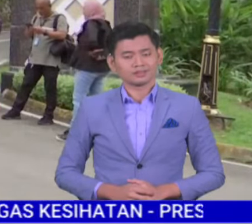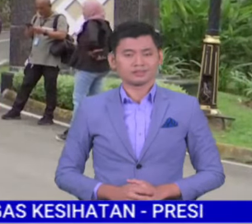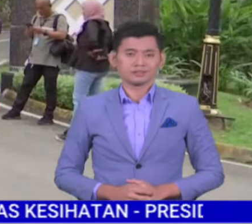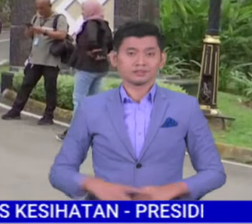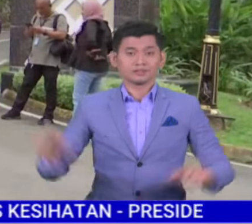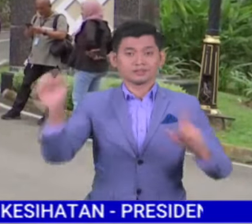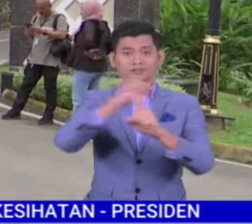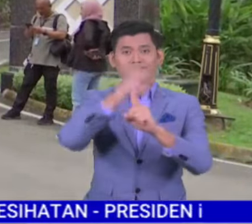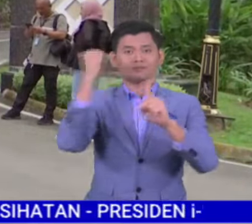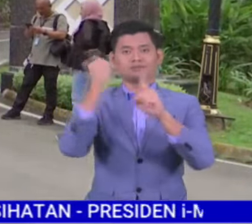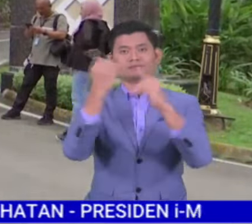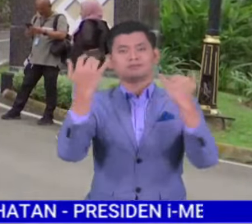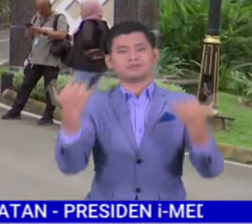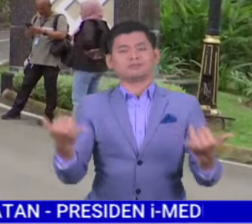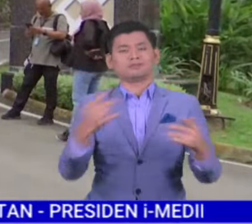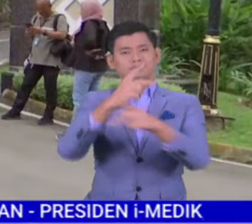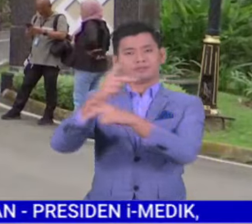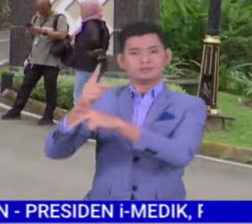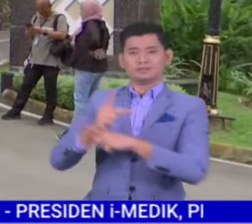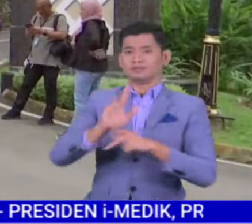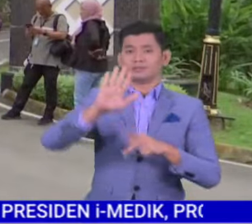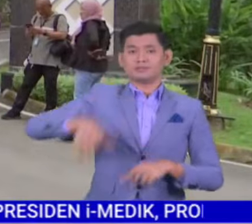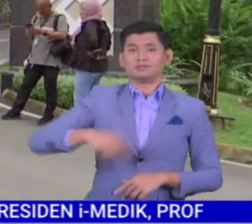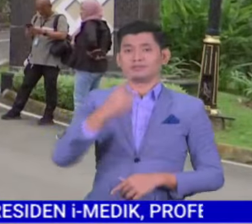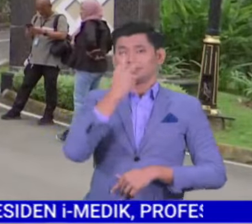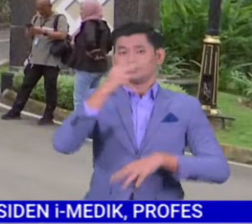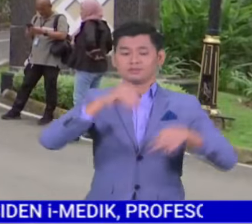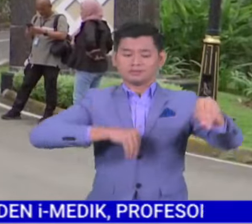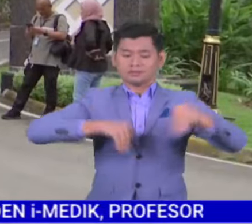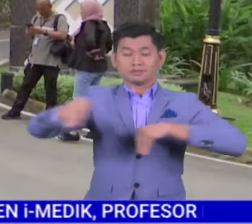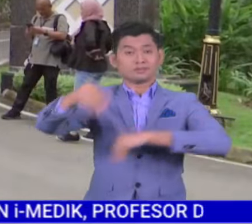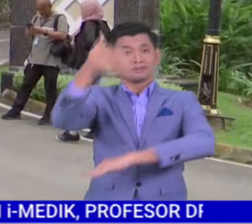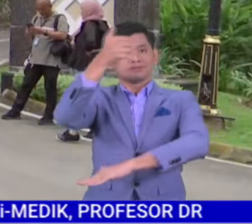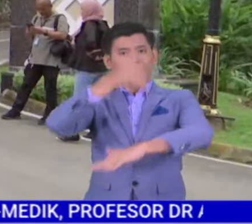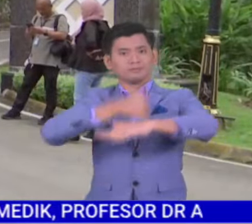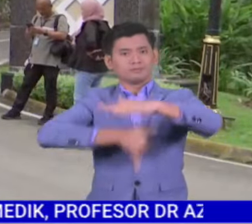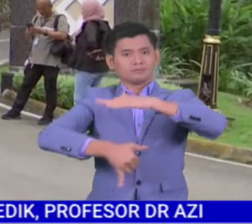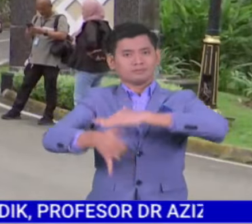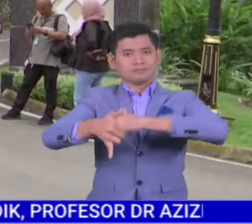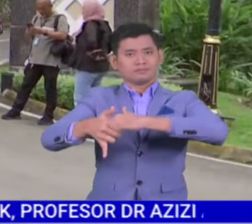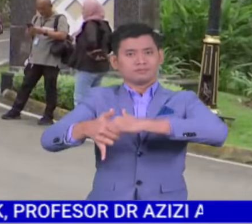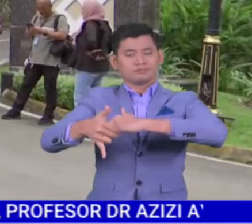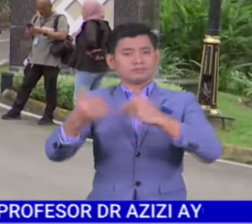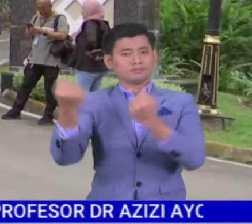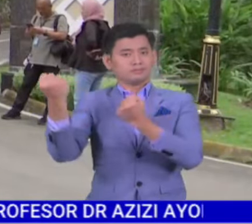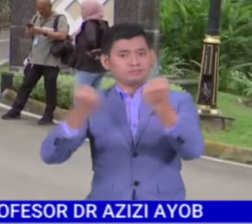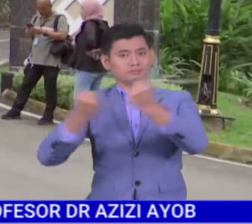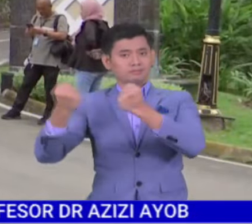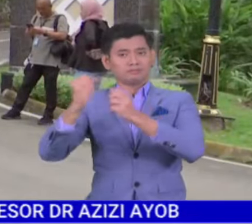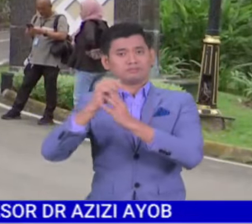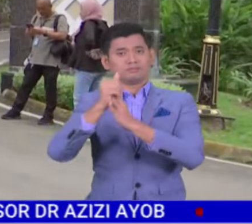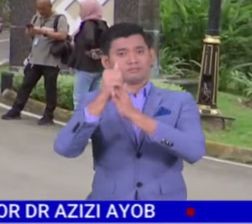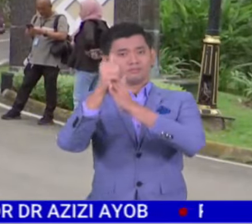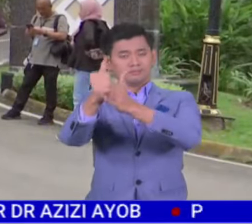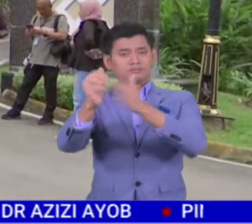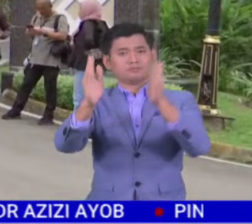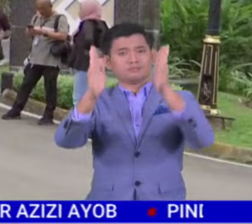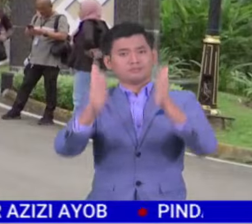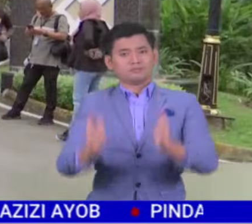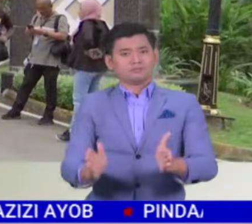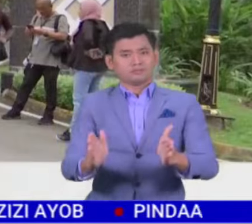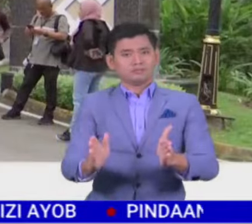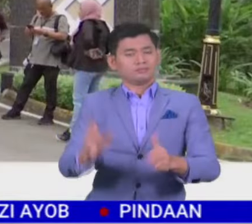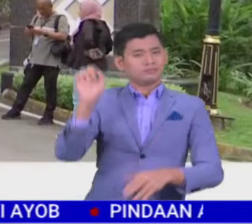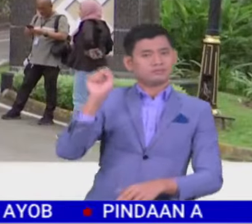keadaan ketika dia belum kelihatan sebaran pergerakan masuk kendaraan pemimpin politik ke istana sidiknya Palu atau keluar